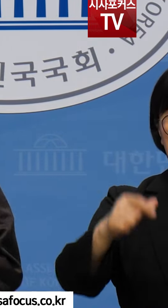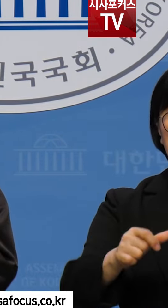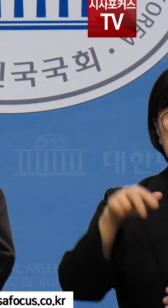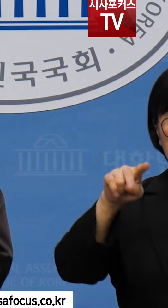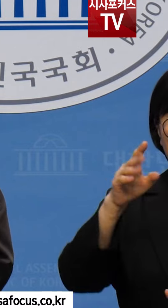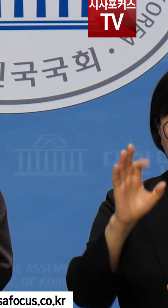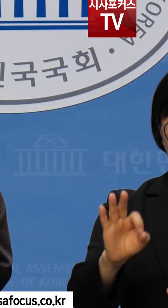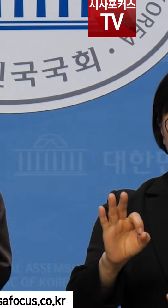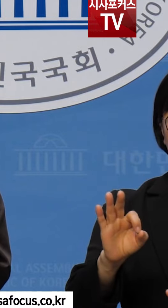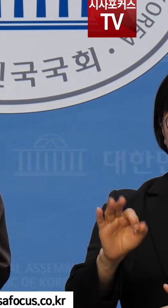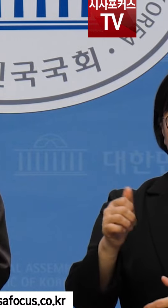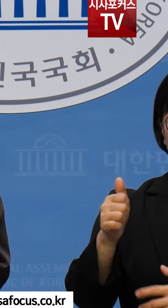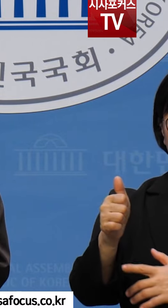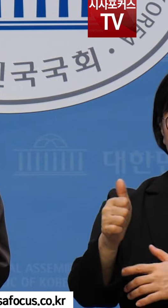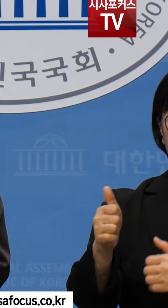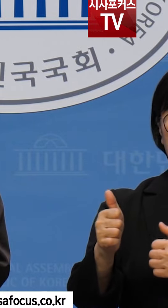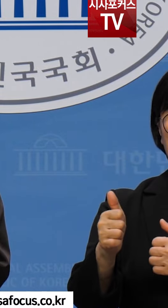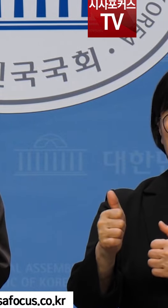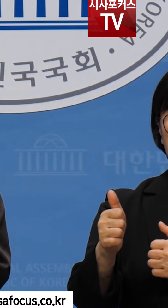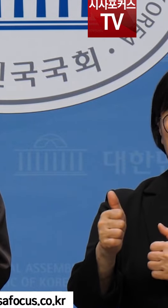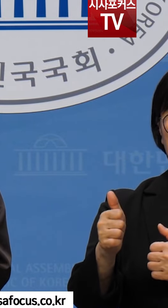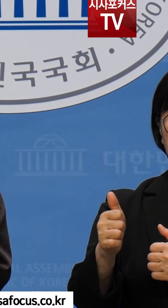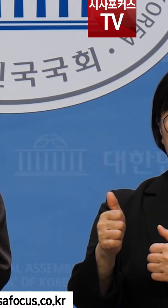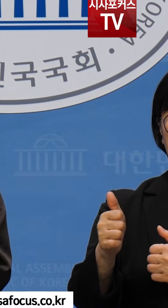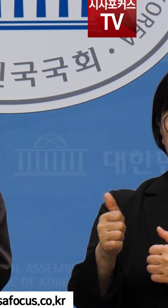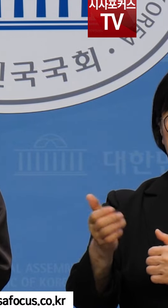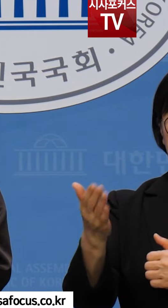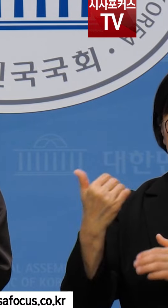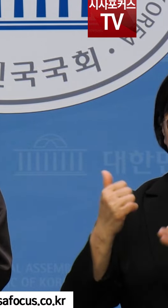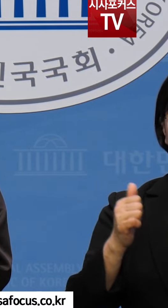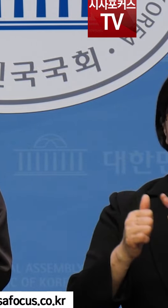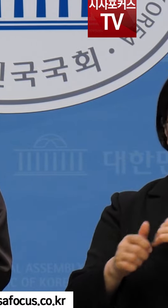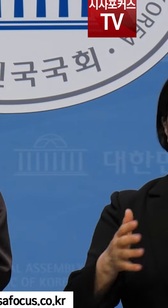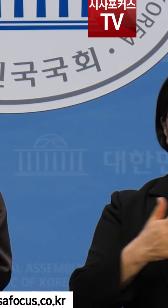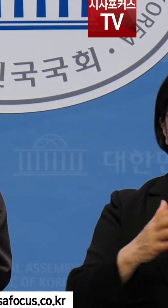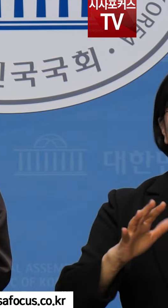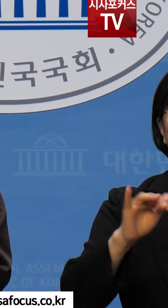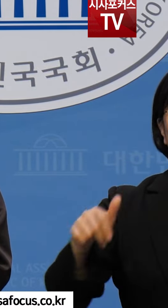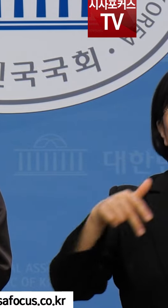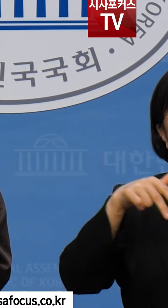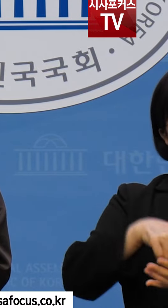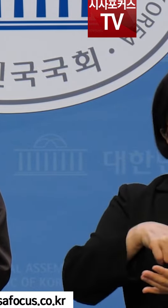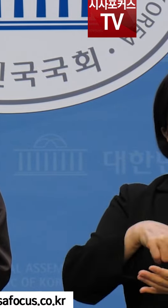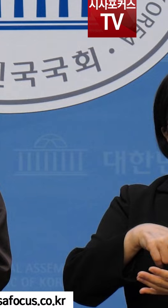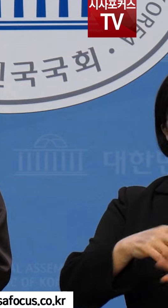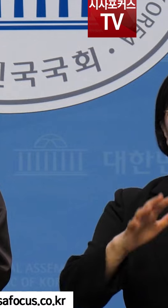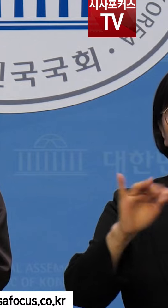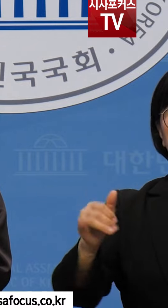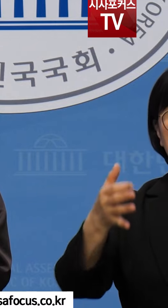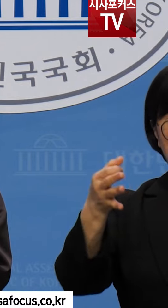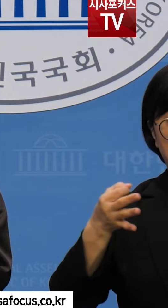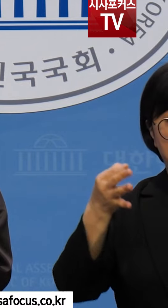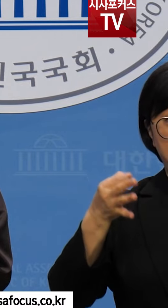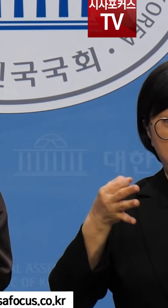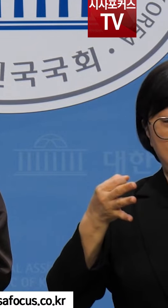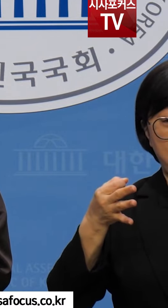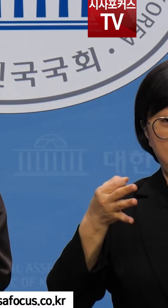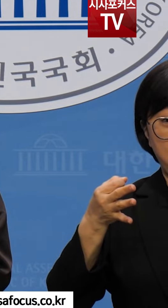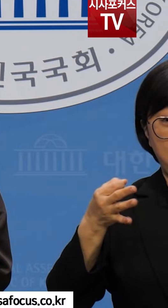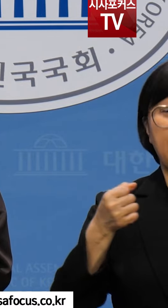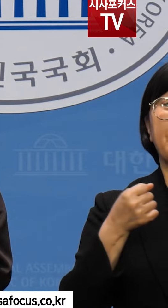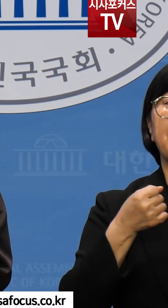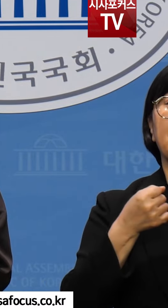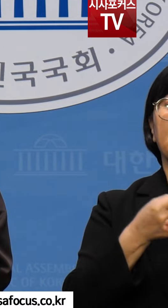송영길 의원을 제대로 국민 앞에 서서 국민들이 어떻게 바라보고